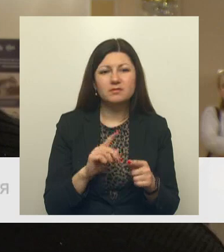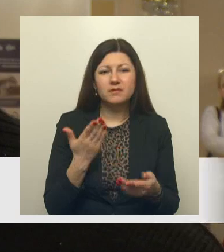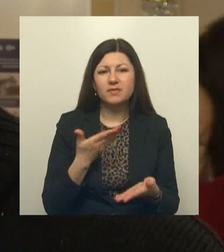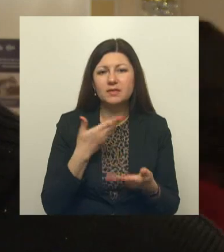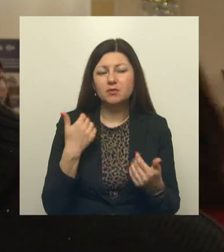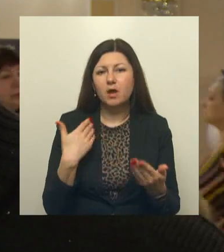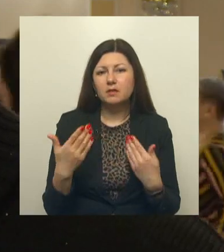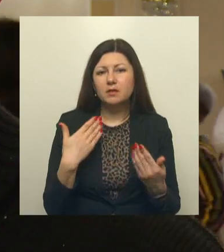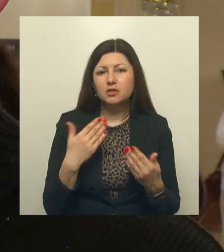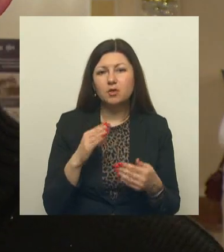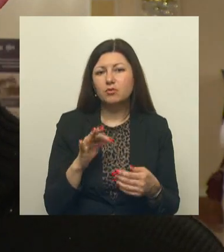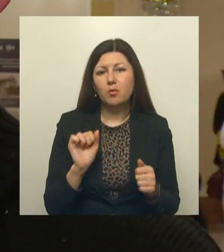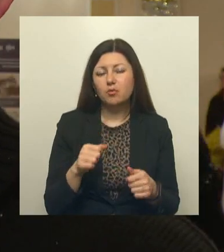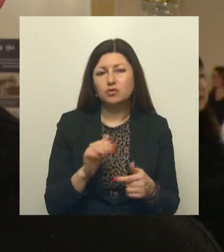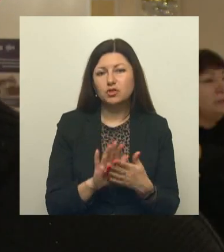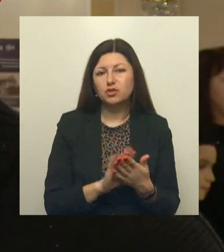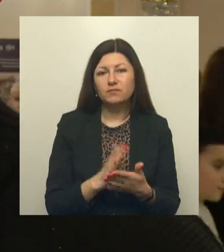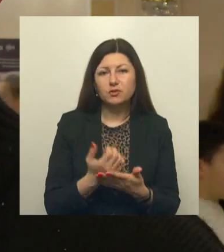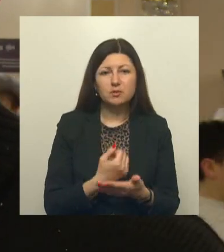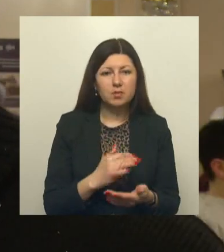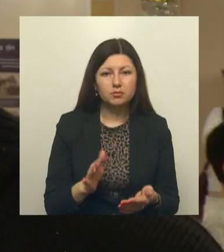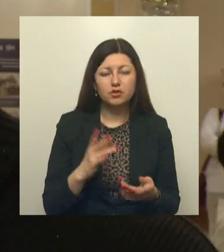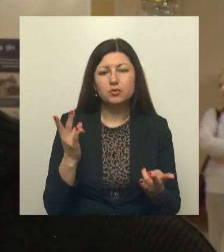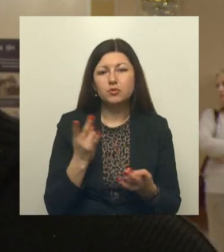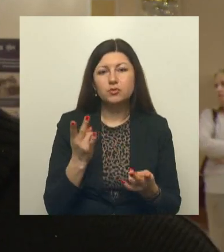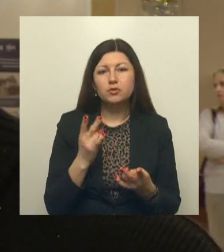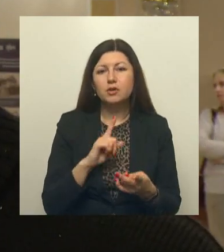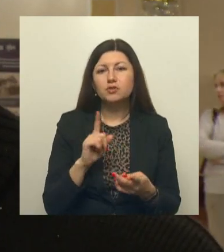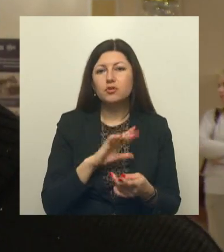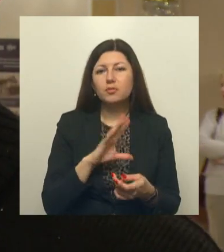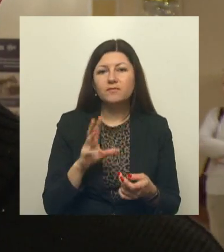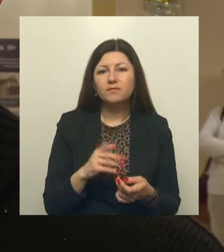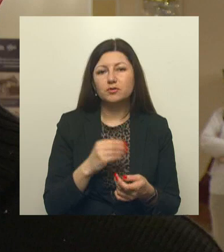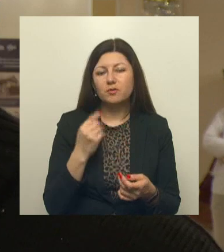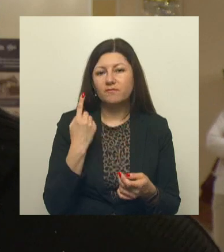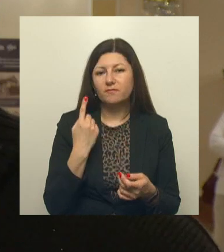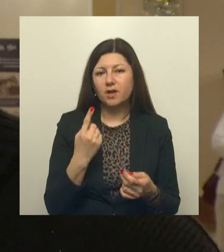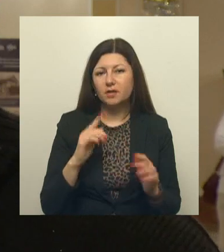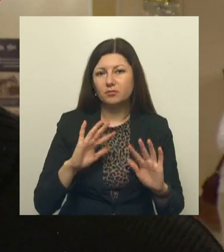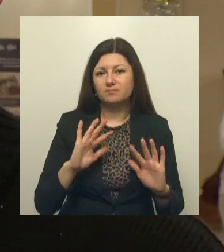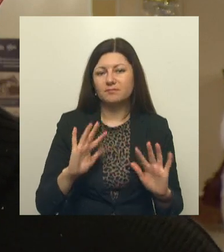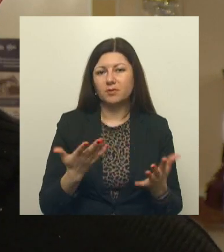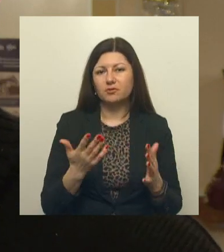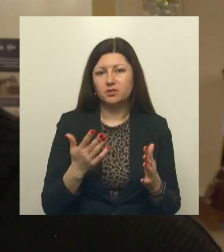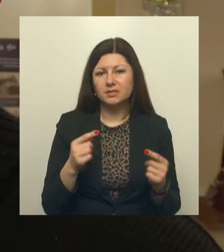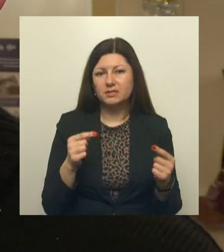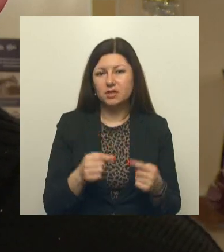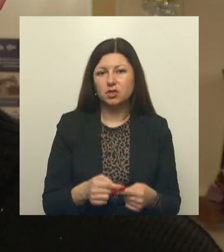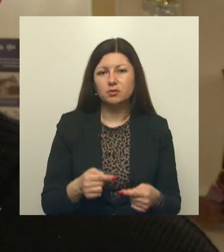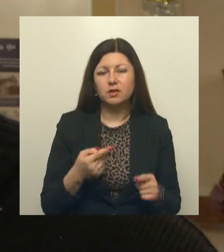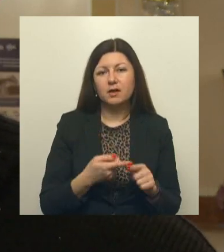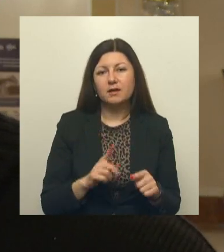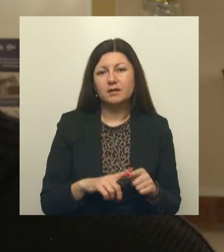этого отношения, то может ничего не получиться. Нужно, чтобы все вот в одной точке сошлось.